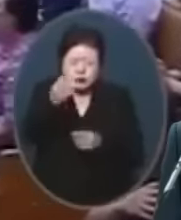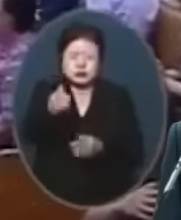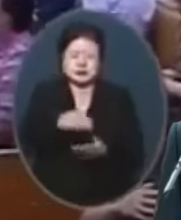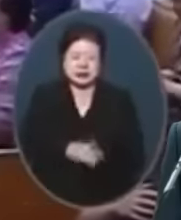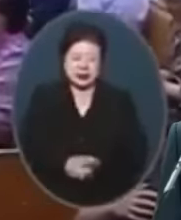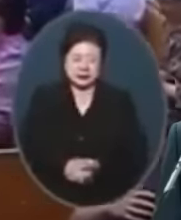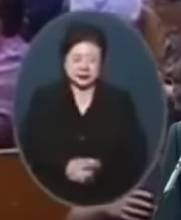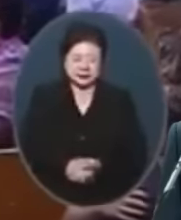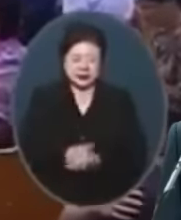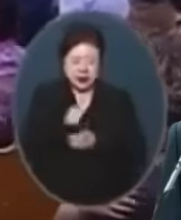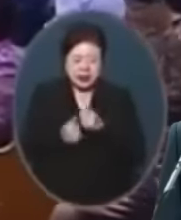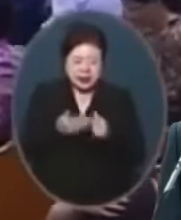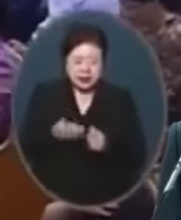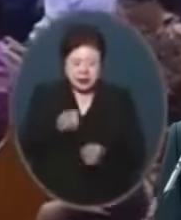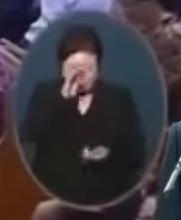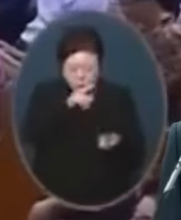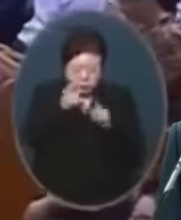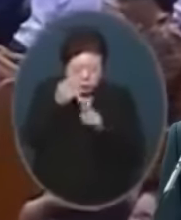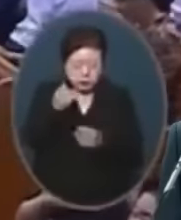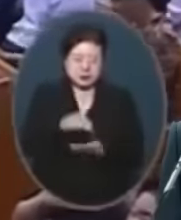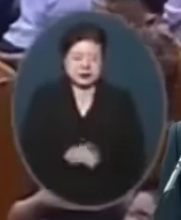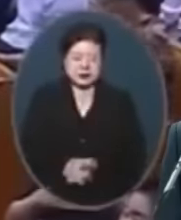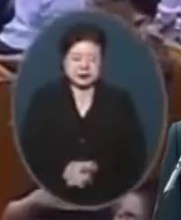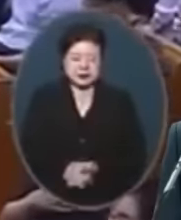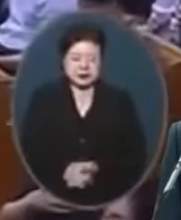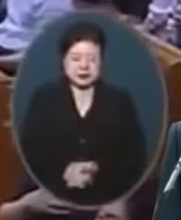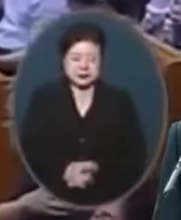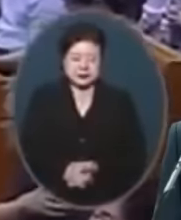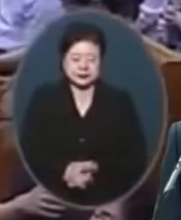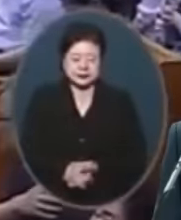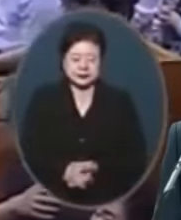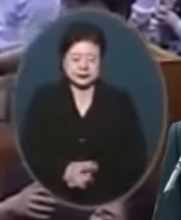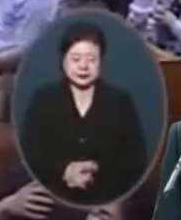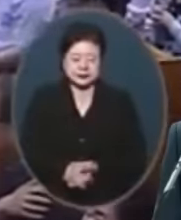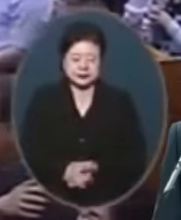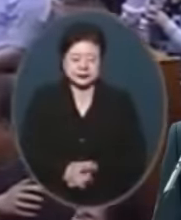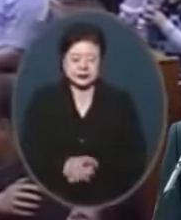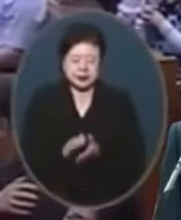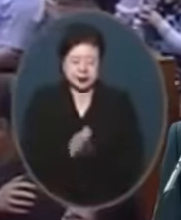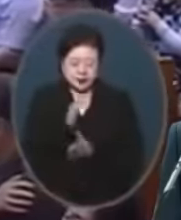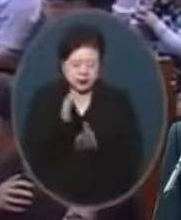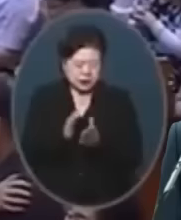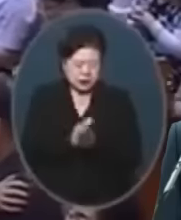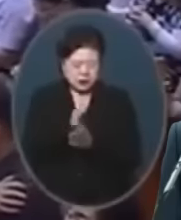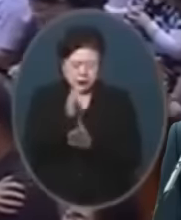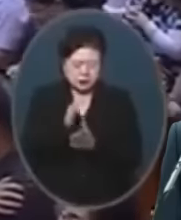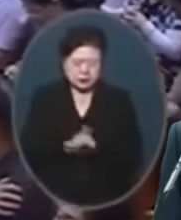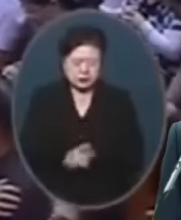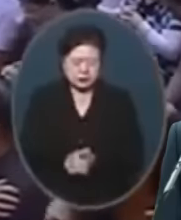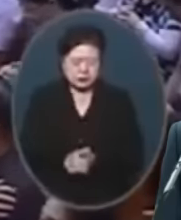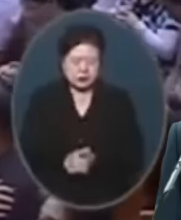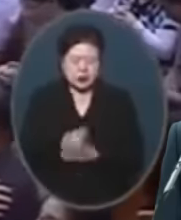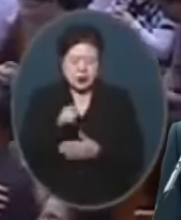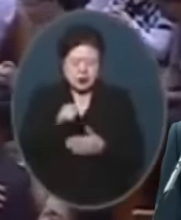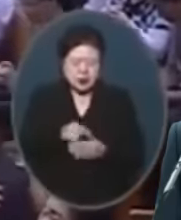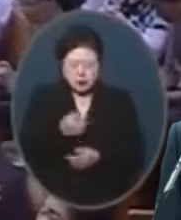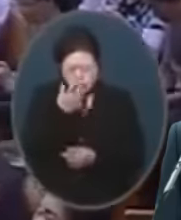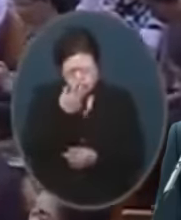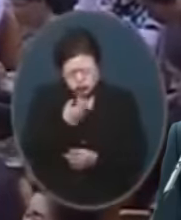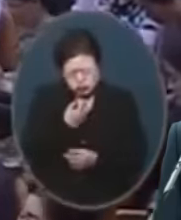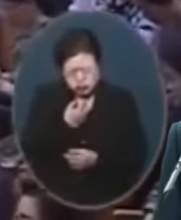지미하는 사람이 하나님의 능력으로 고침을 받고 있습니다. 할렐루야, 할렐루야, 할렐루야. 마음이